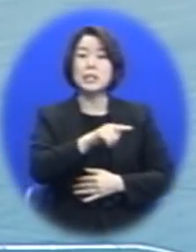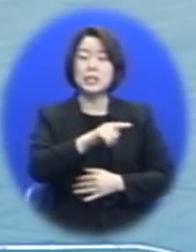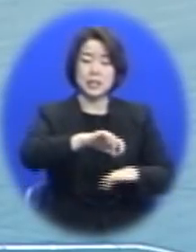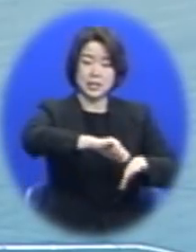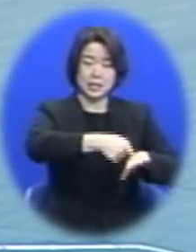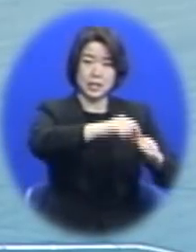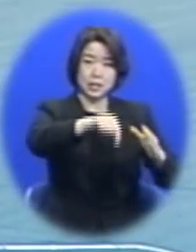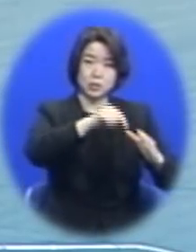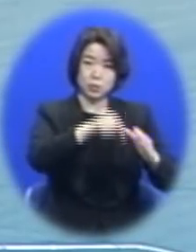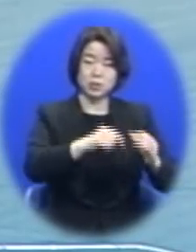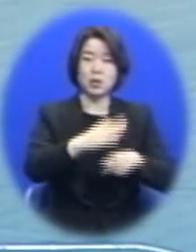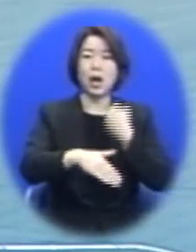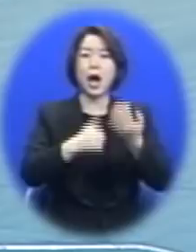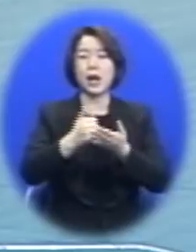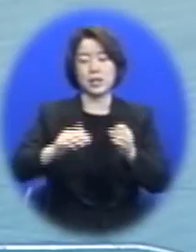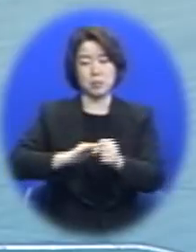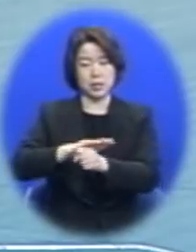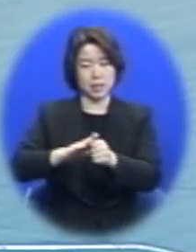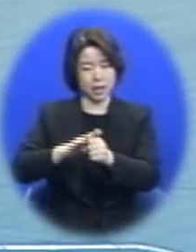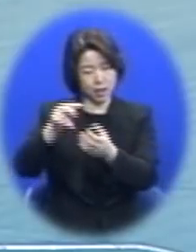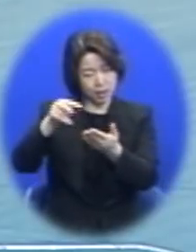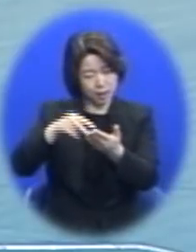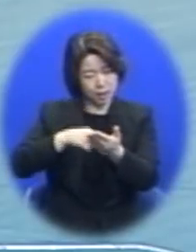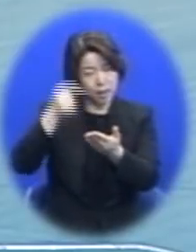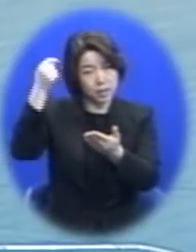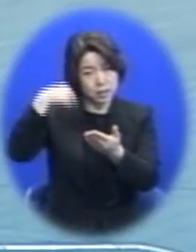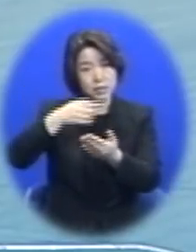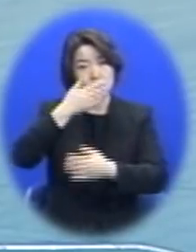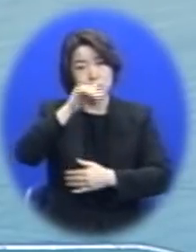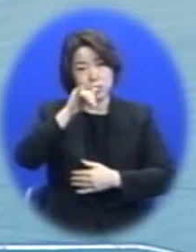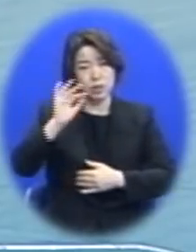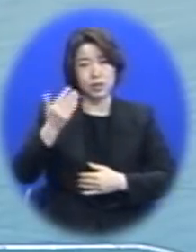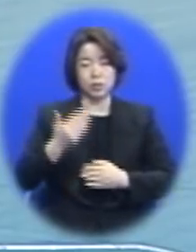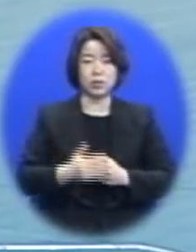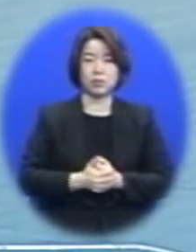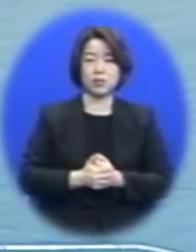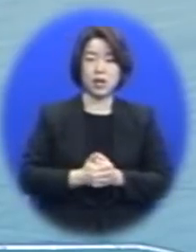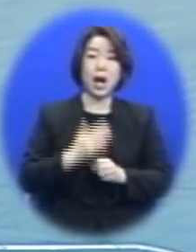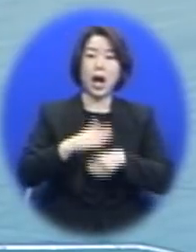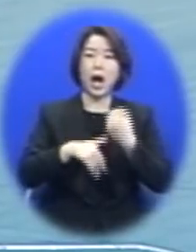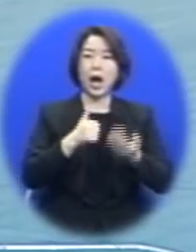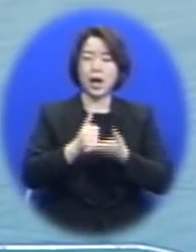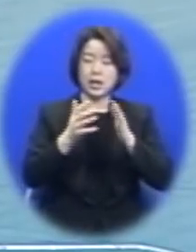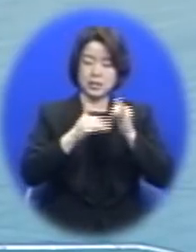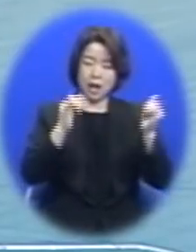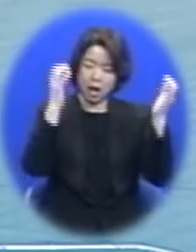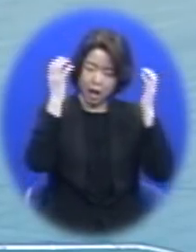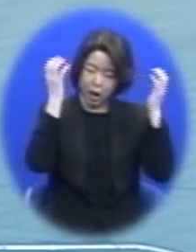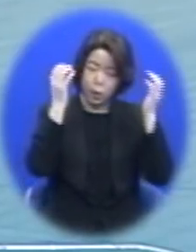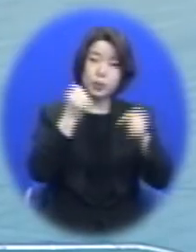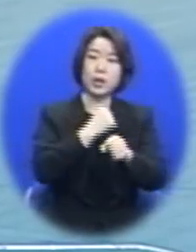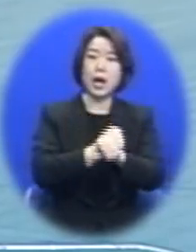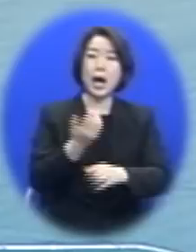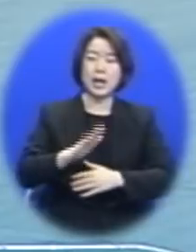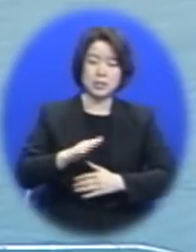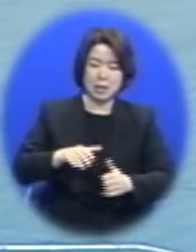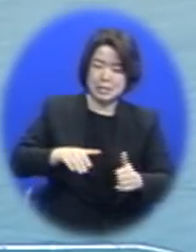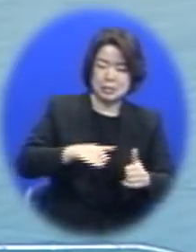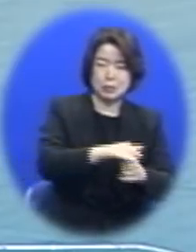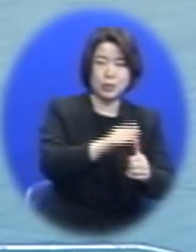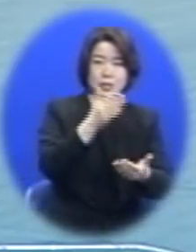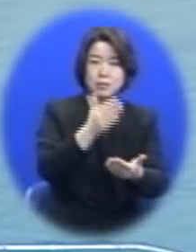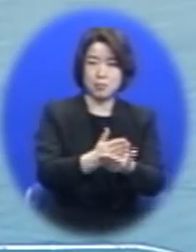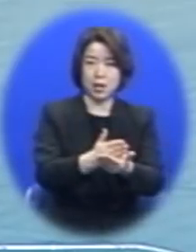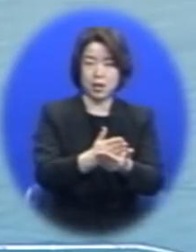속에서 하나님의 사랑을 읽어야 합니다 하나님께서 사람들을 고통스럽게 하되 축이 지능 말라고